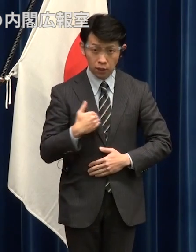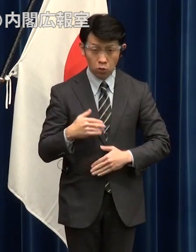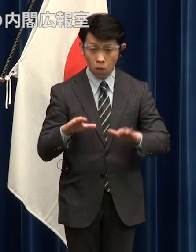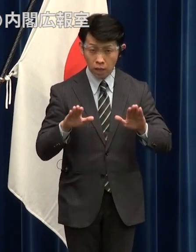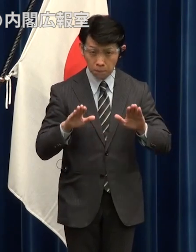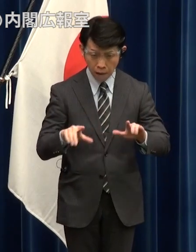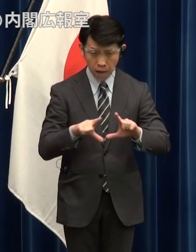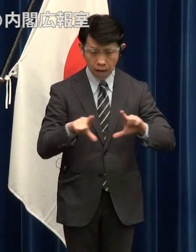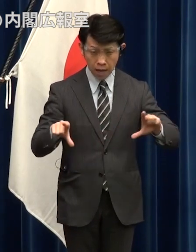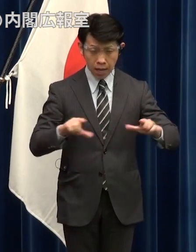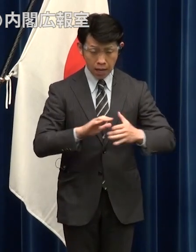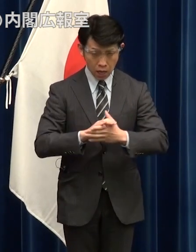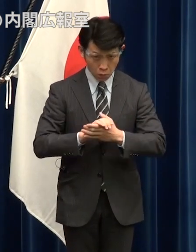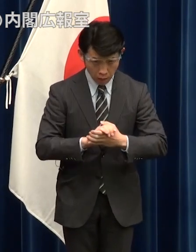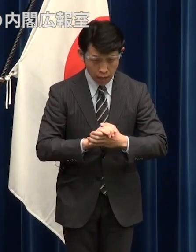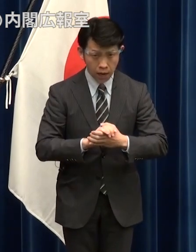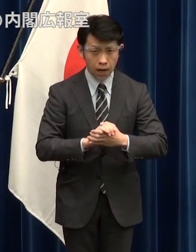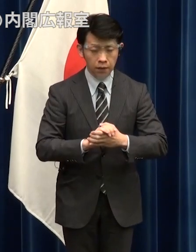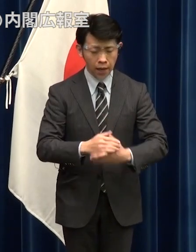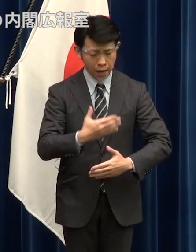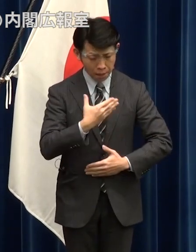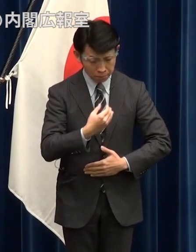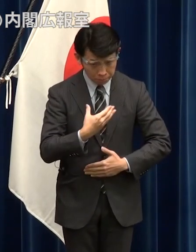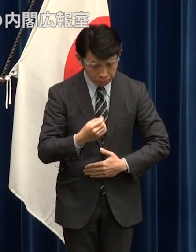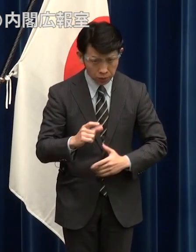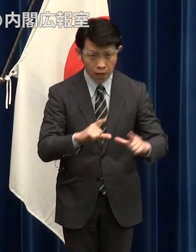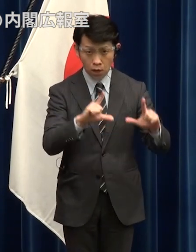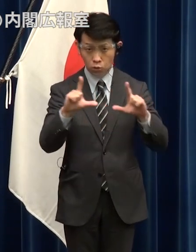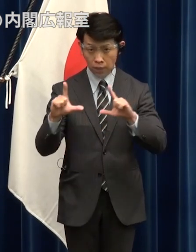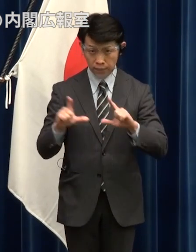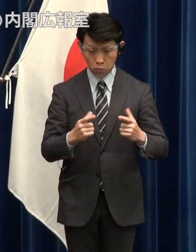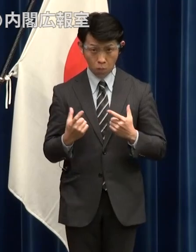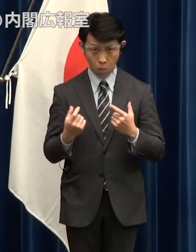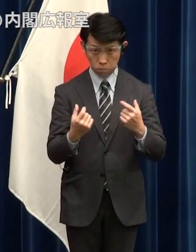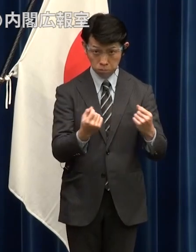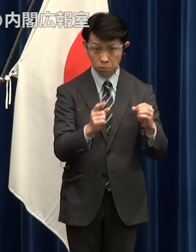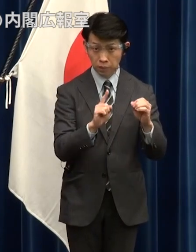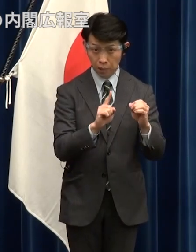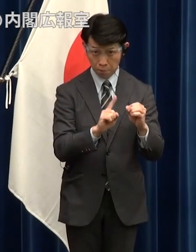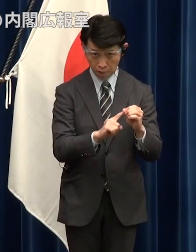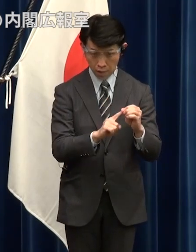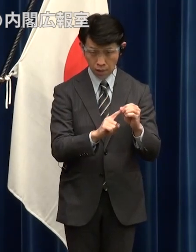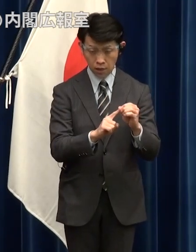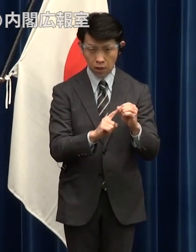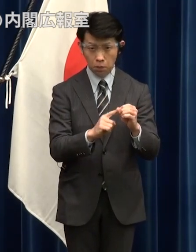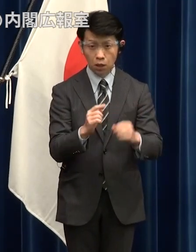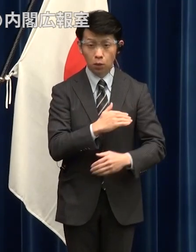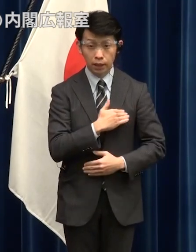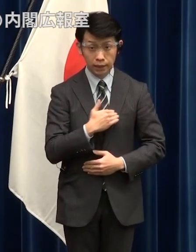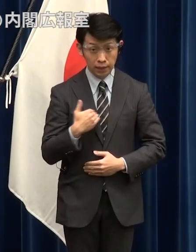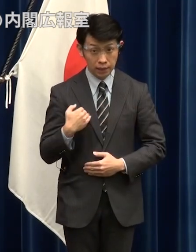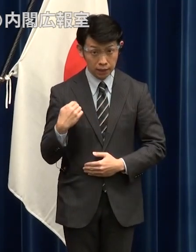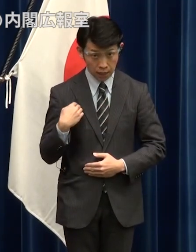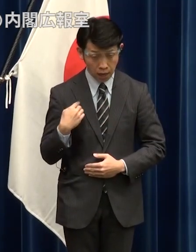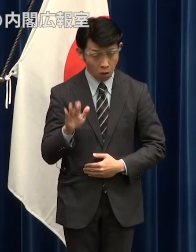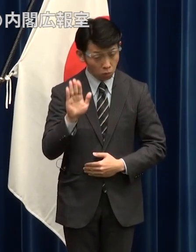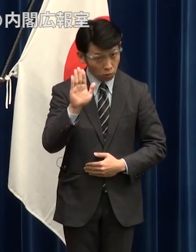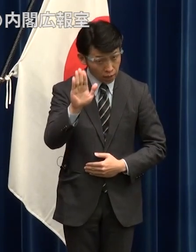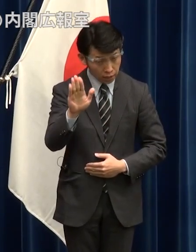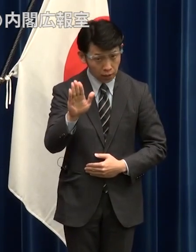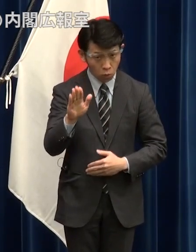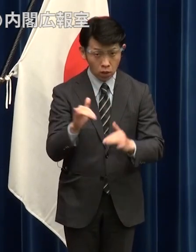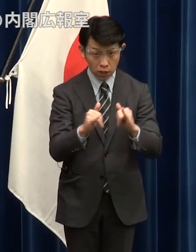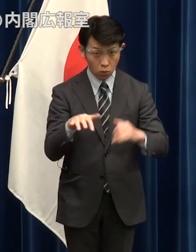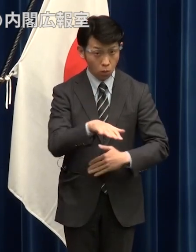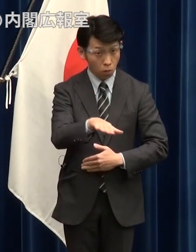で豊かな暮らしを守るために、また私たちの世代が未来の世代に